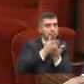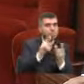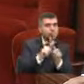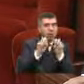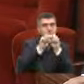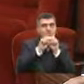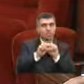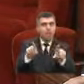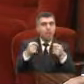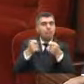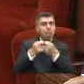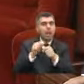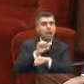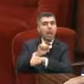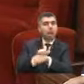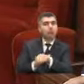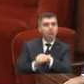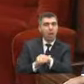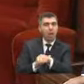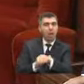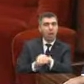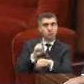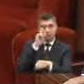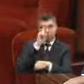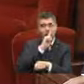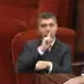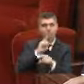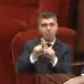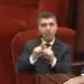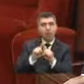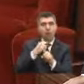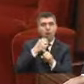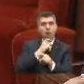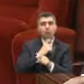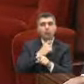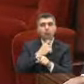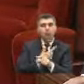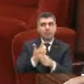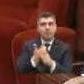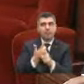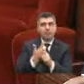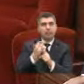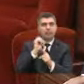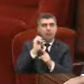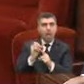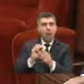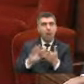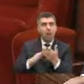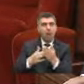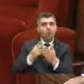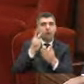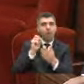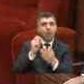صحية شاملة إن شاء الله مع النظام ديال المستقلين اللي كتصر عليه الحكومة واللي بدات فيه المشاورات. إلا استطعنا نوصلوا في